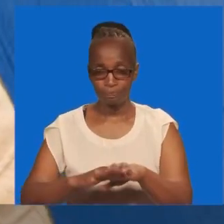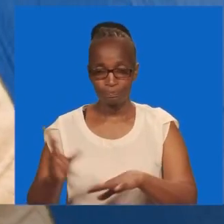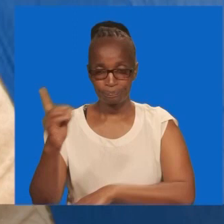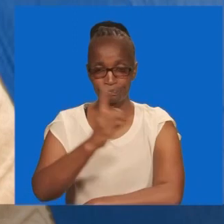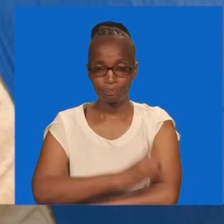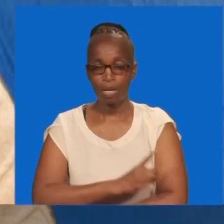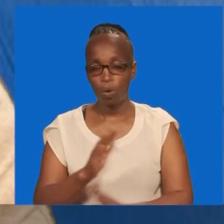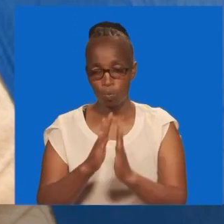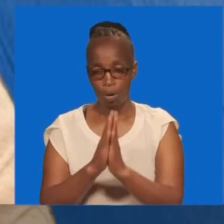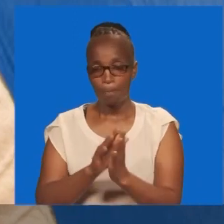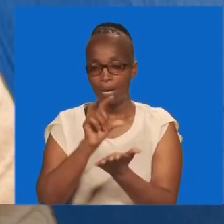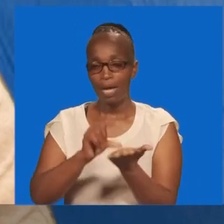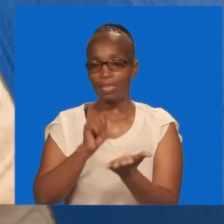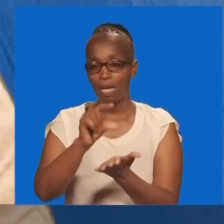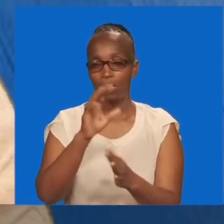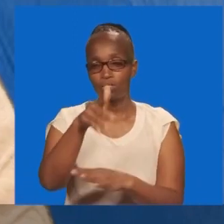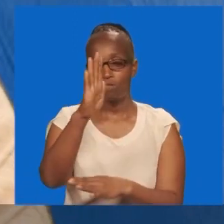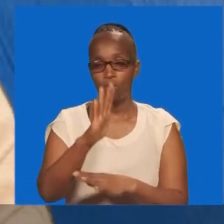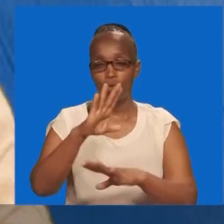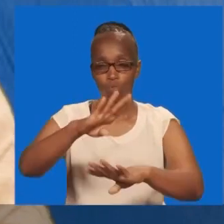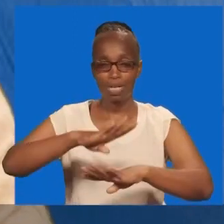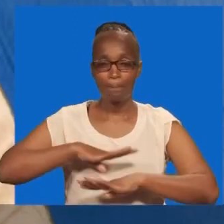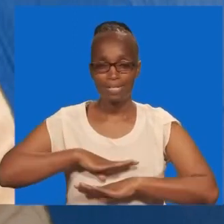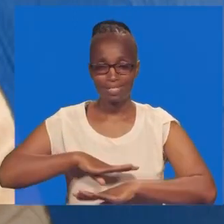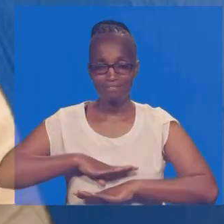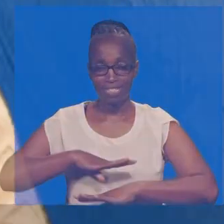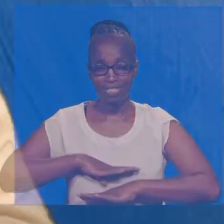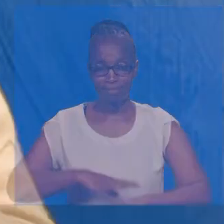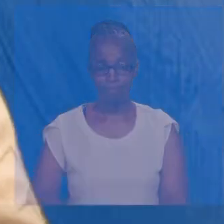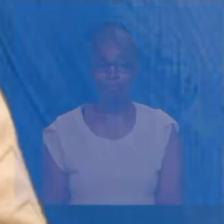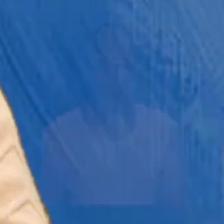ninakutakia siku njema. Mungu awe pamoja nawe na neema yake ikutoshe. Shalom.